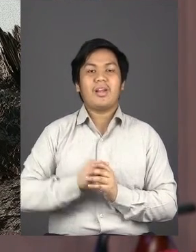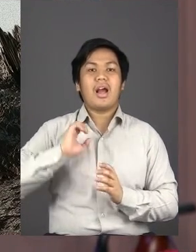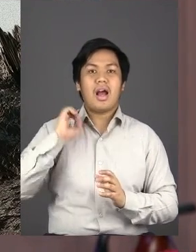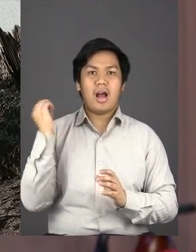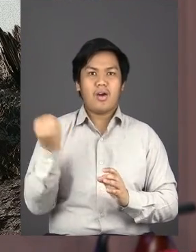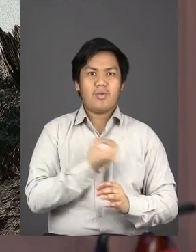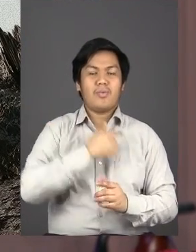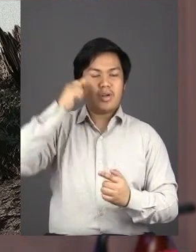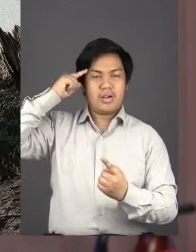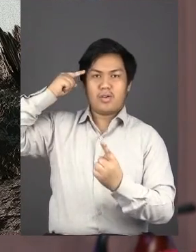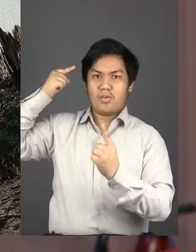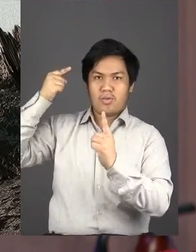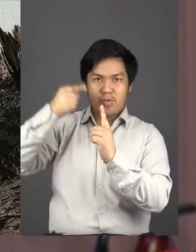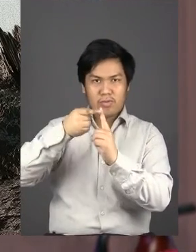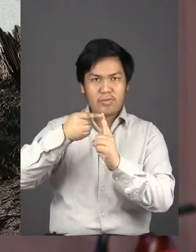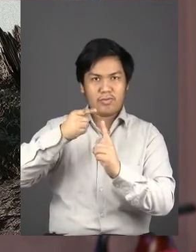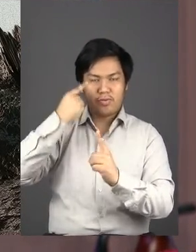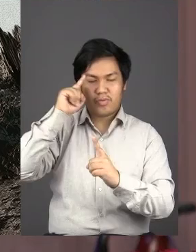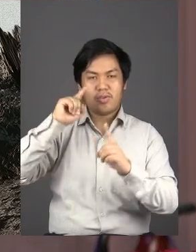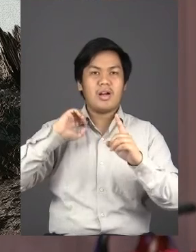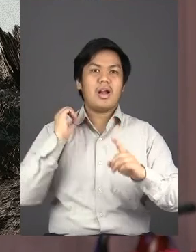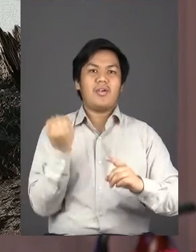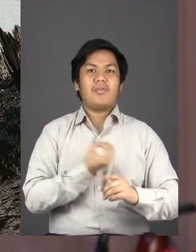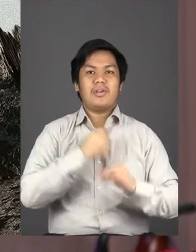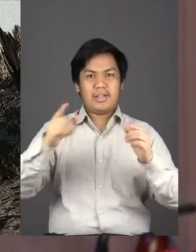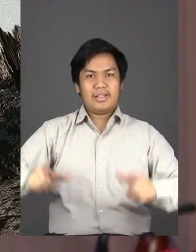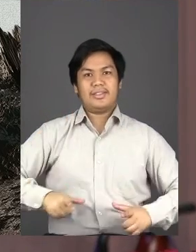objective sa ating buhay.